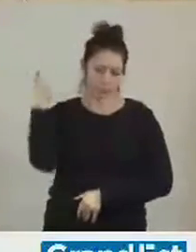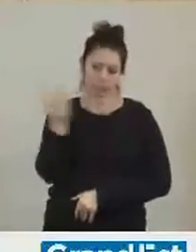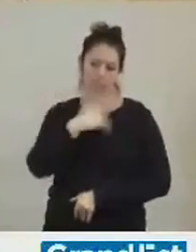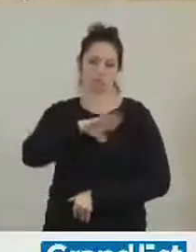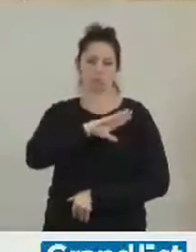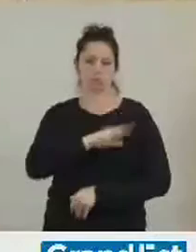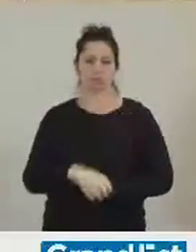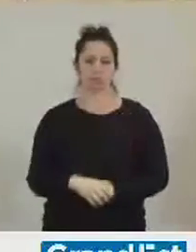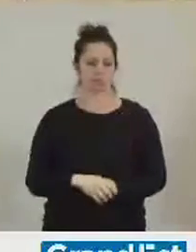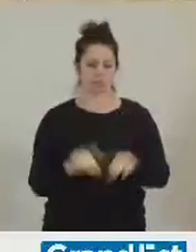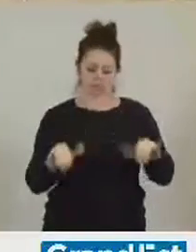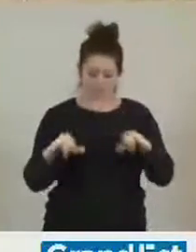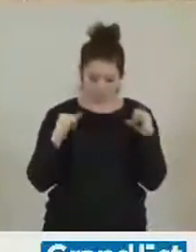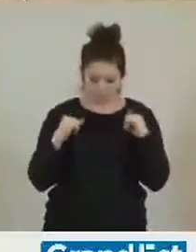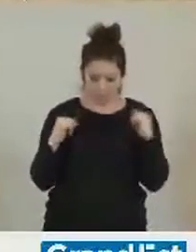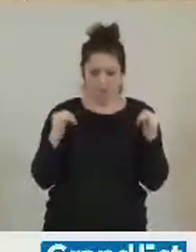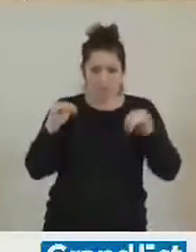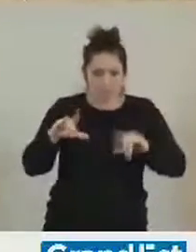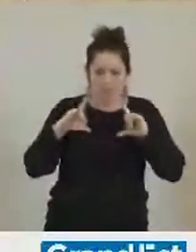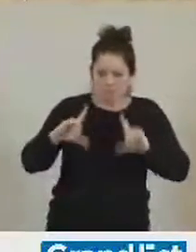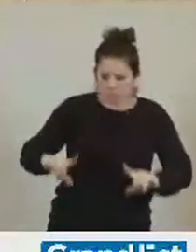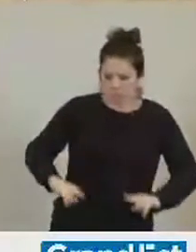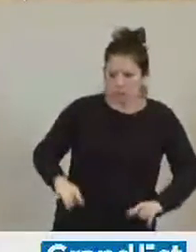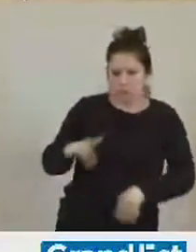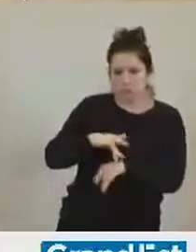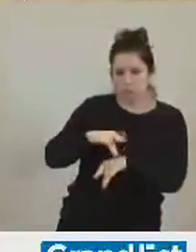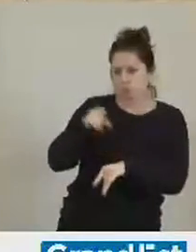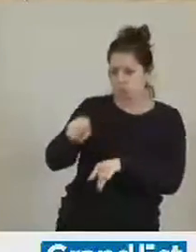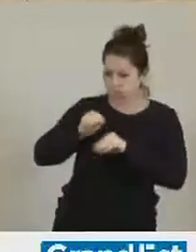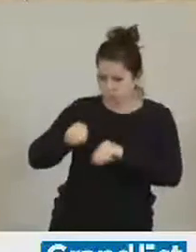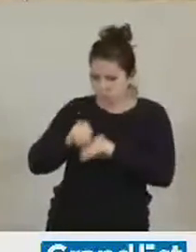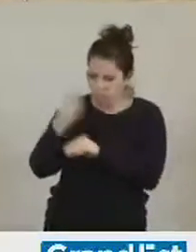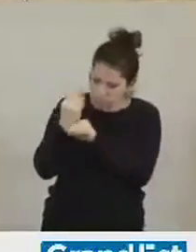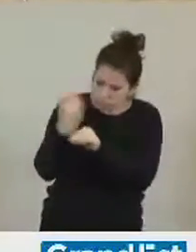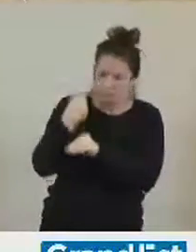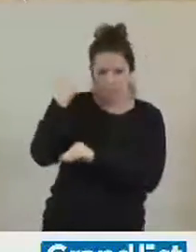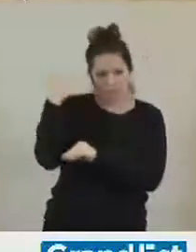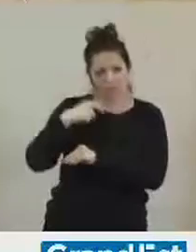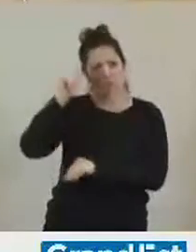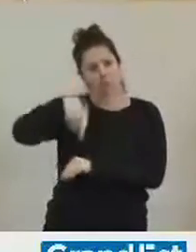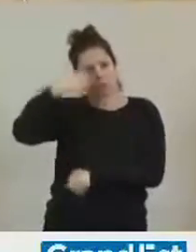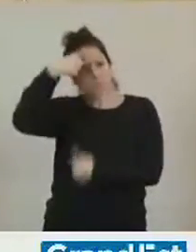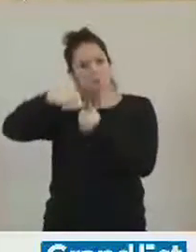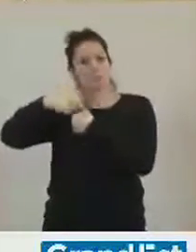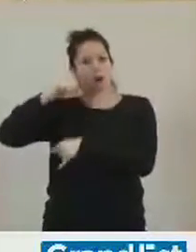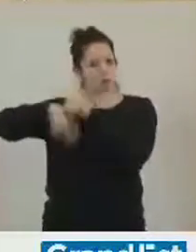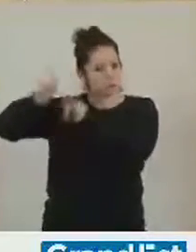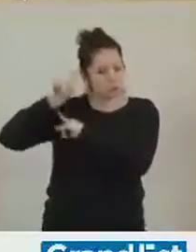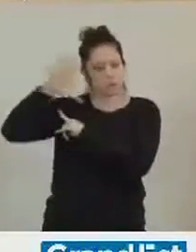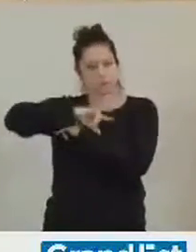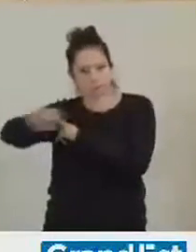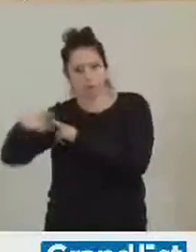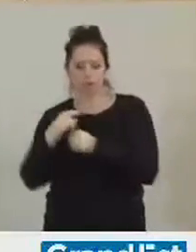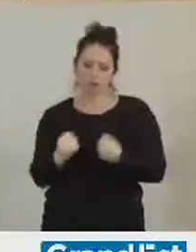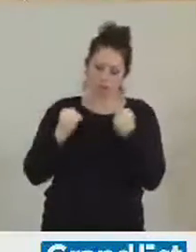importante programmation, qu'il soit lycéen, incité à réfléchir à l'altérité, au devoir de mémoire ou à la citoyenneté, qu'il soit volontaire en service